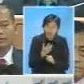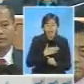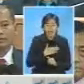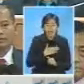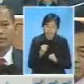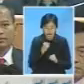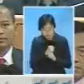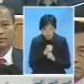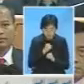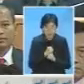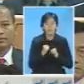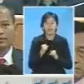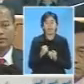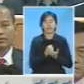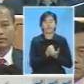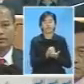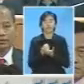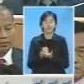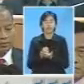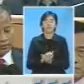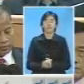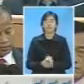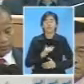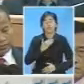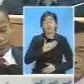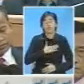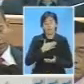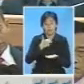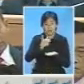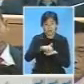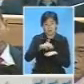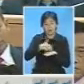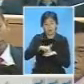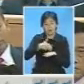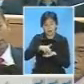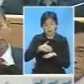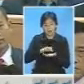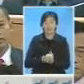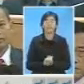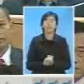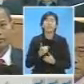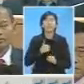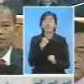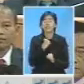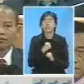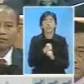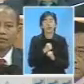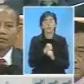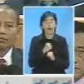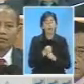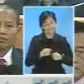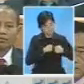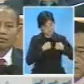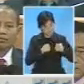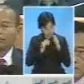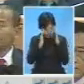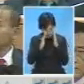ำอย่างเต็มที่ครับและผมเองกราบยืนยันครับว่าทุกอย่างที่ทำนั้นทำด้วยความตั้ง